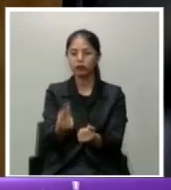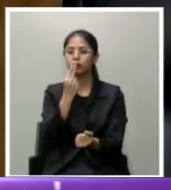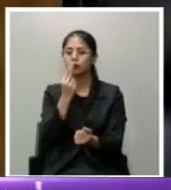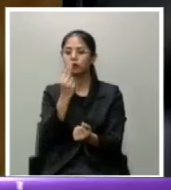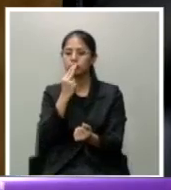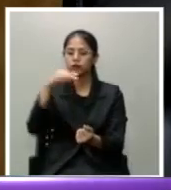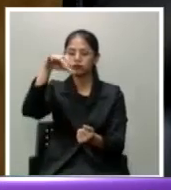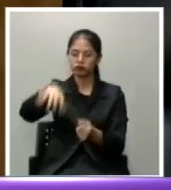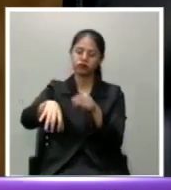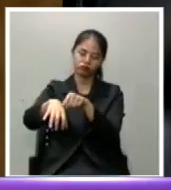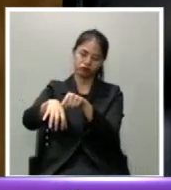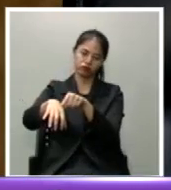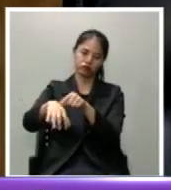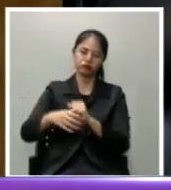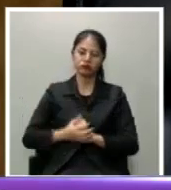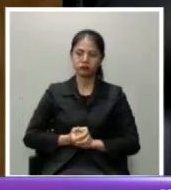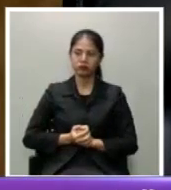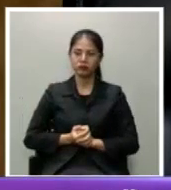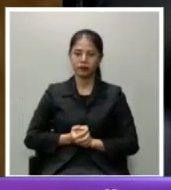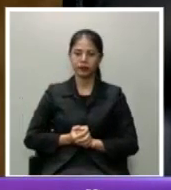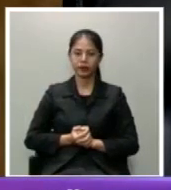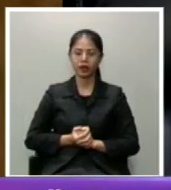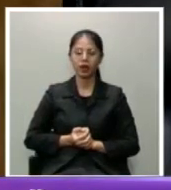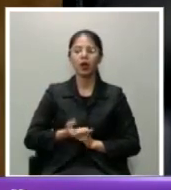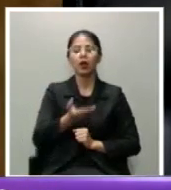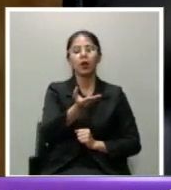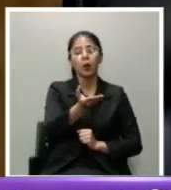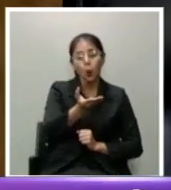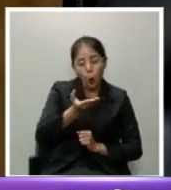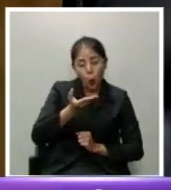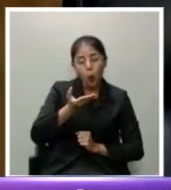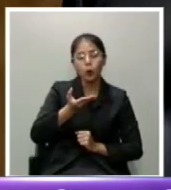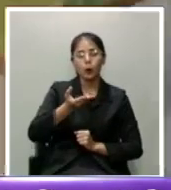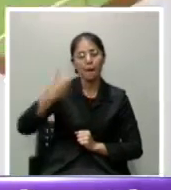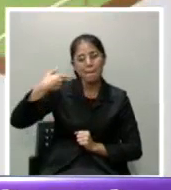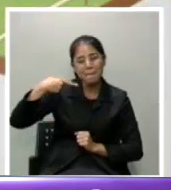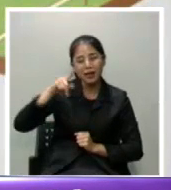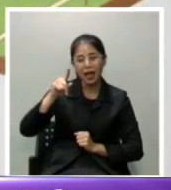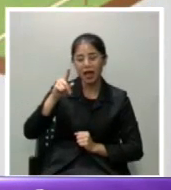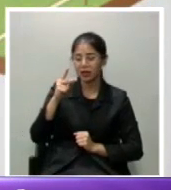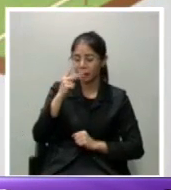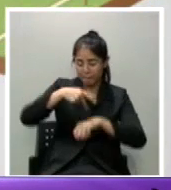ท่านประธานที่เคารพผมใคร่ขอให้ท่านประธานช่วยกรุณาได้ดูภาพนี้ครับ